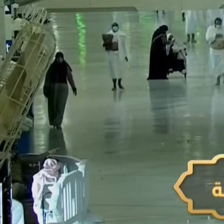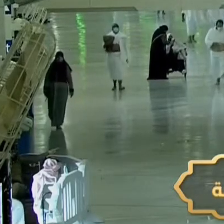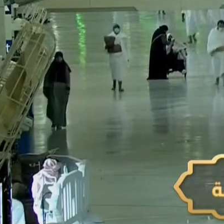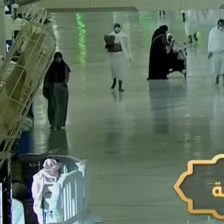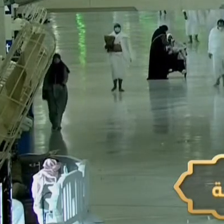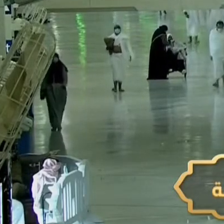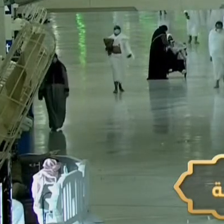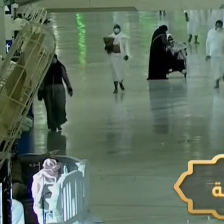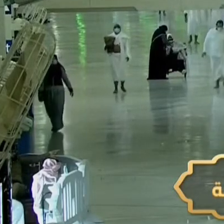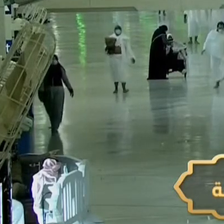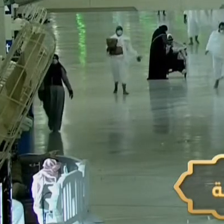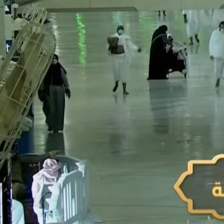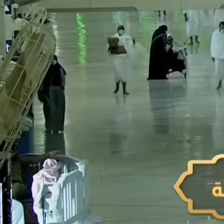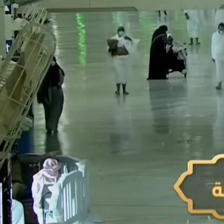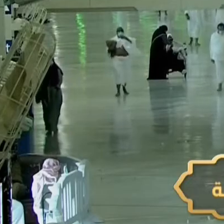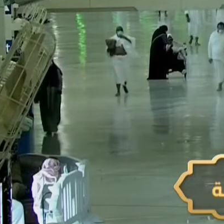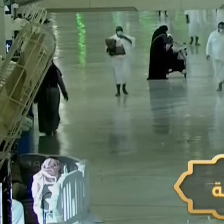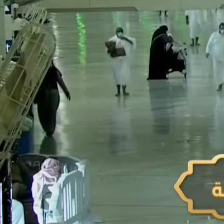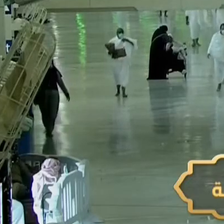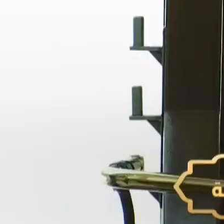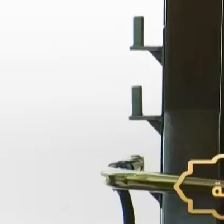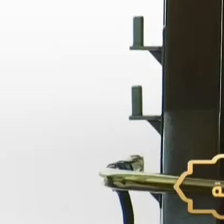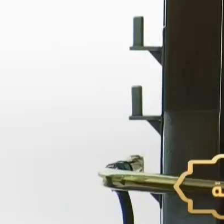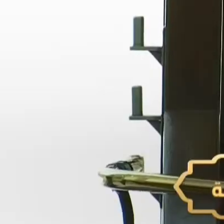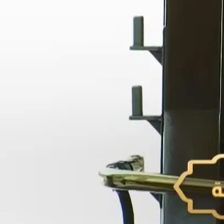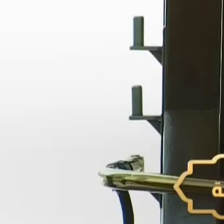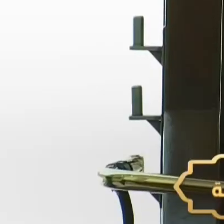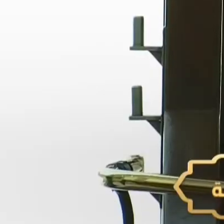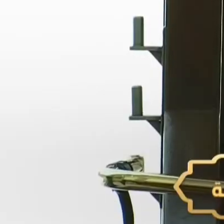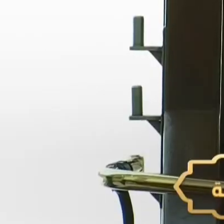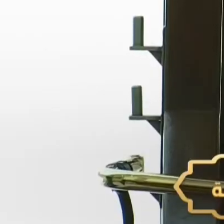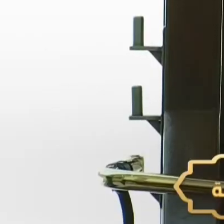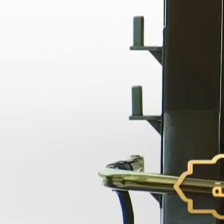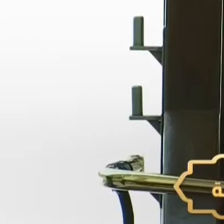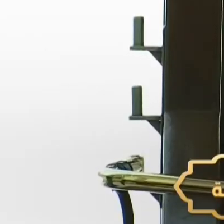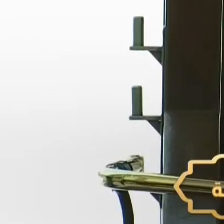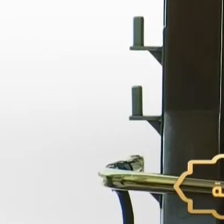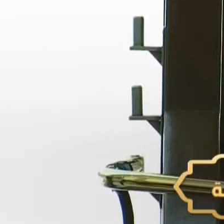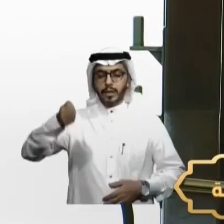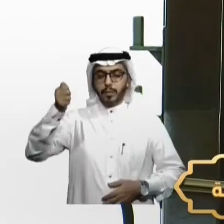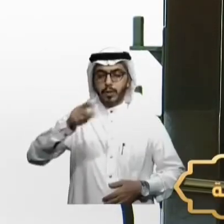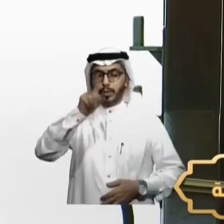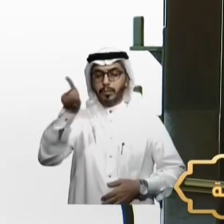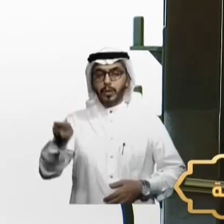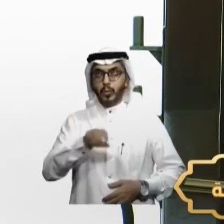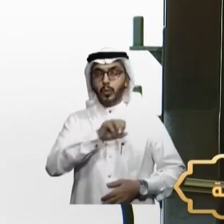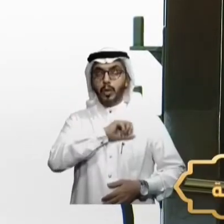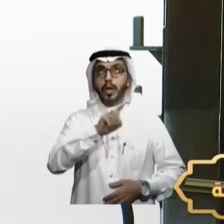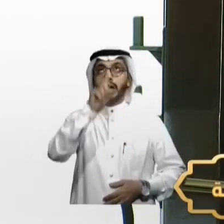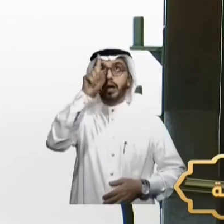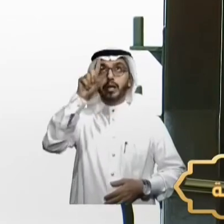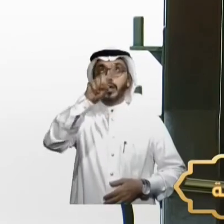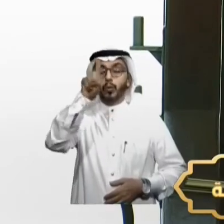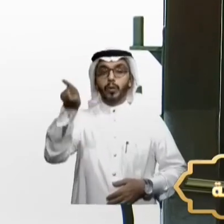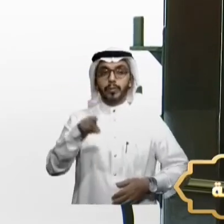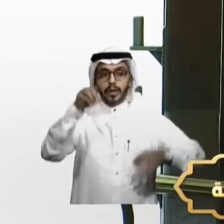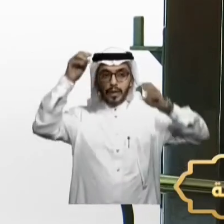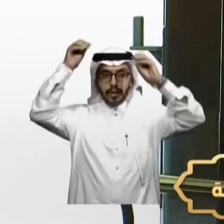أن يتقبل من الجميع صالح الأعمال. السلام عليكم ورحمة